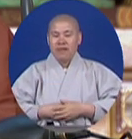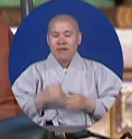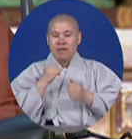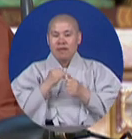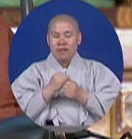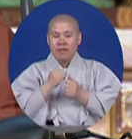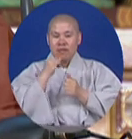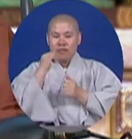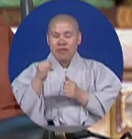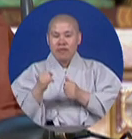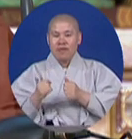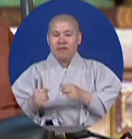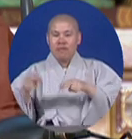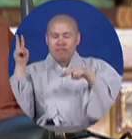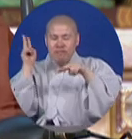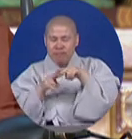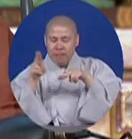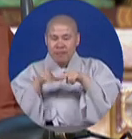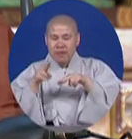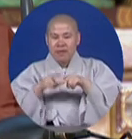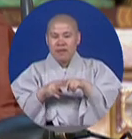아내한테 폭력 한번 썼다가